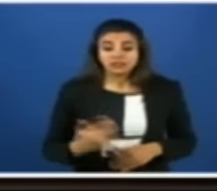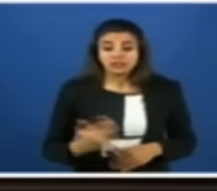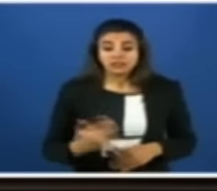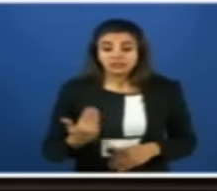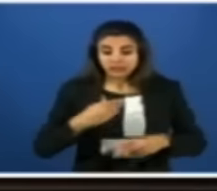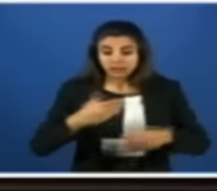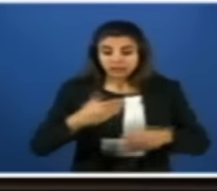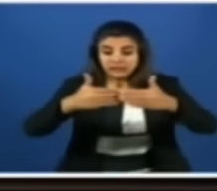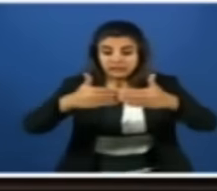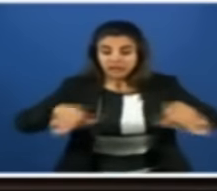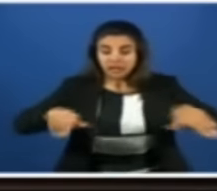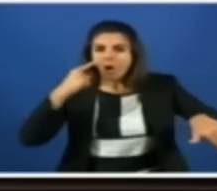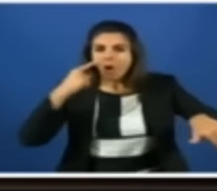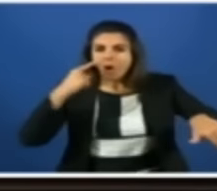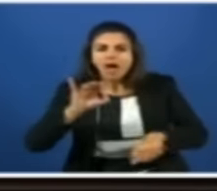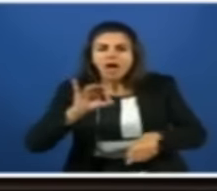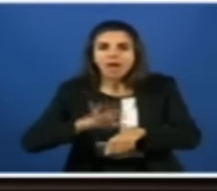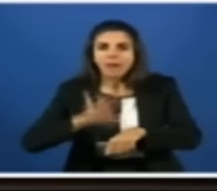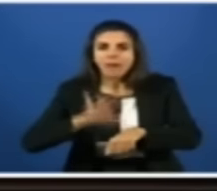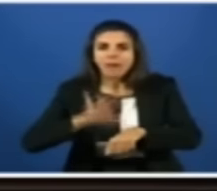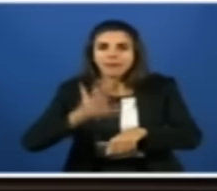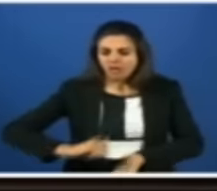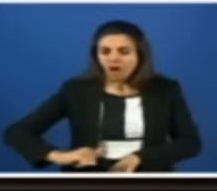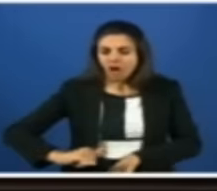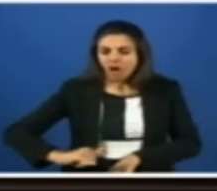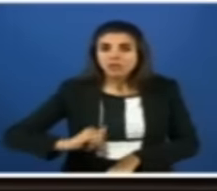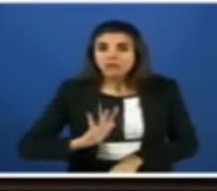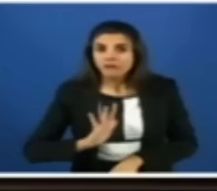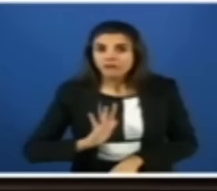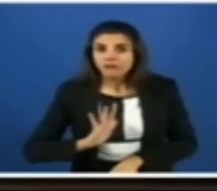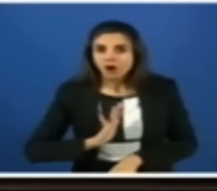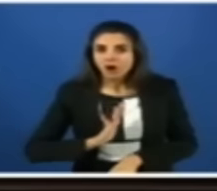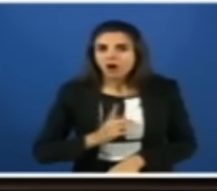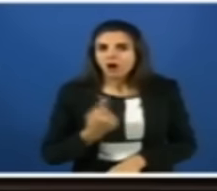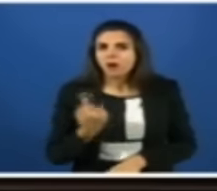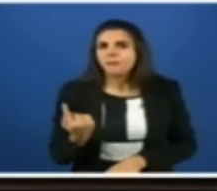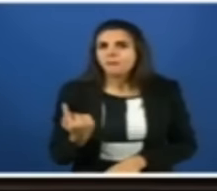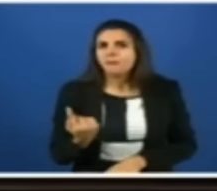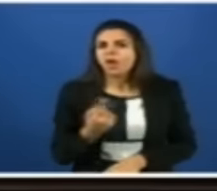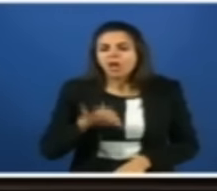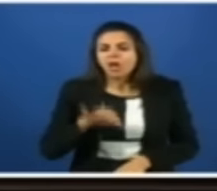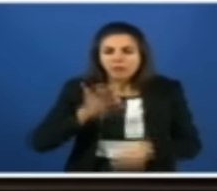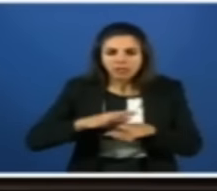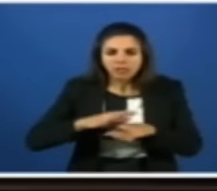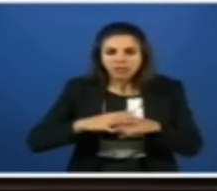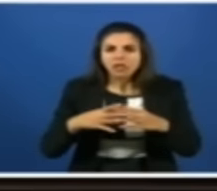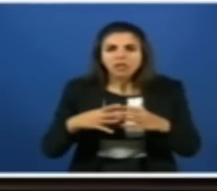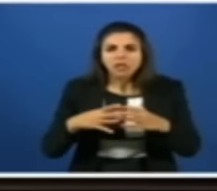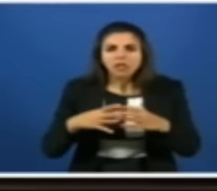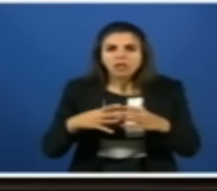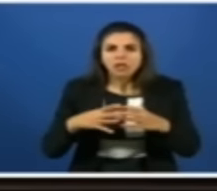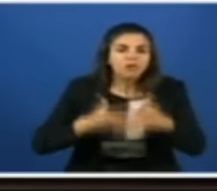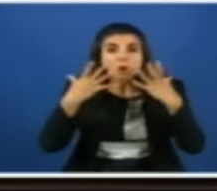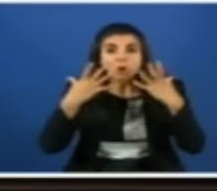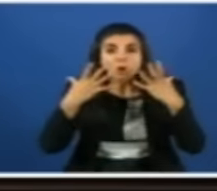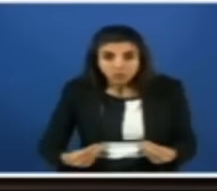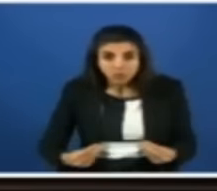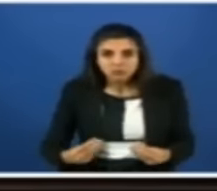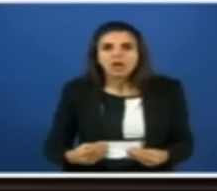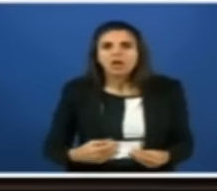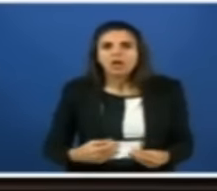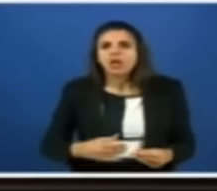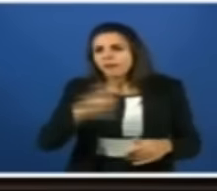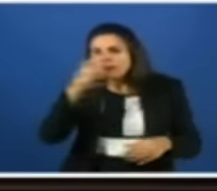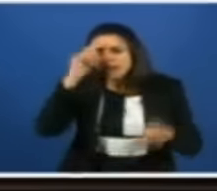Sınırlarımızın hemen dibinde bir oldu bittiye asla müsaade